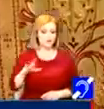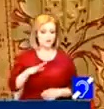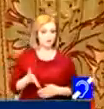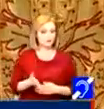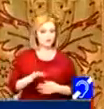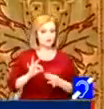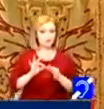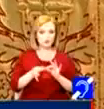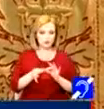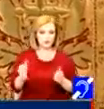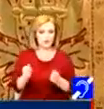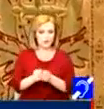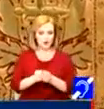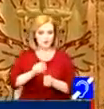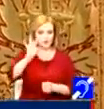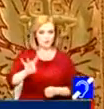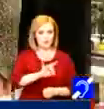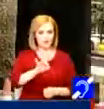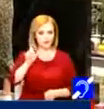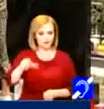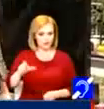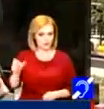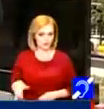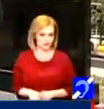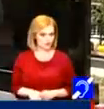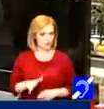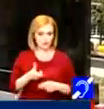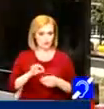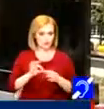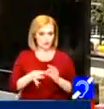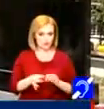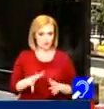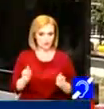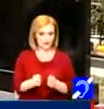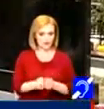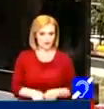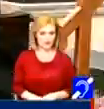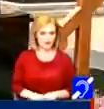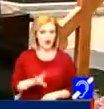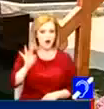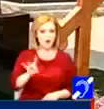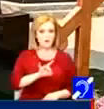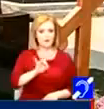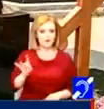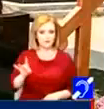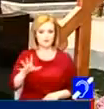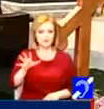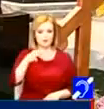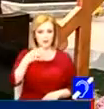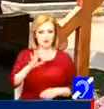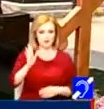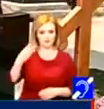tămâiască mormintele celor dragi. Mai mult, unii preoți chiar s-au arătat deranjați de faptul că sunt filmați în timp ce erau la o slujbă de